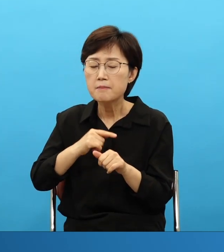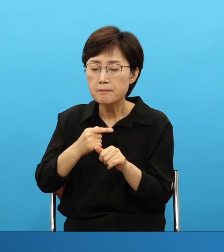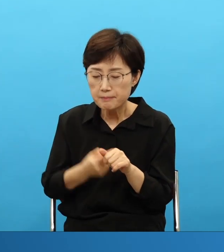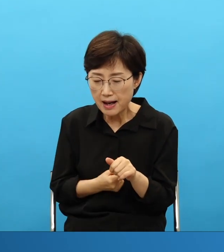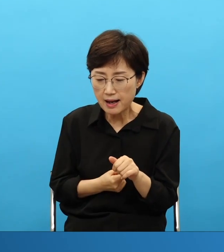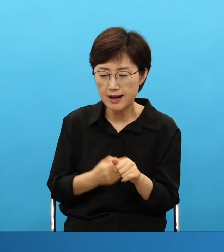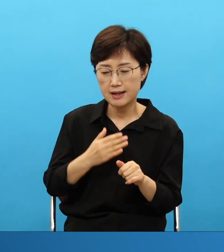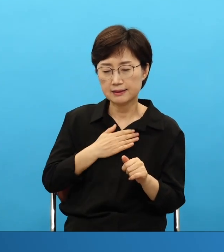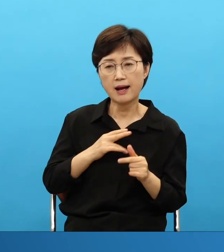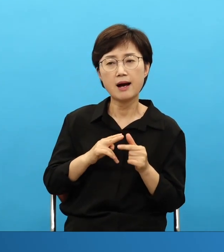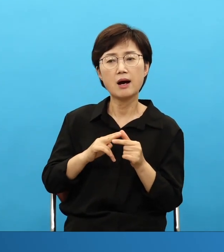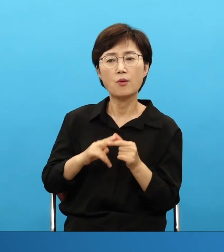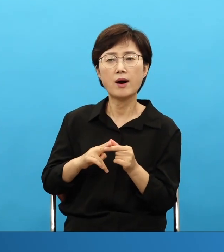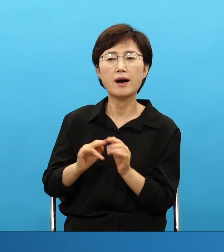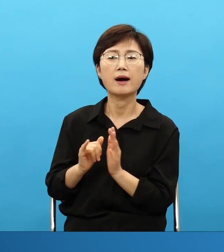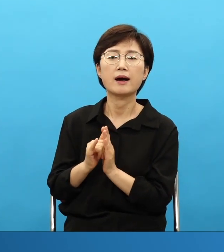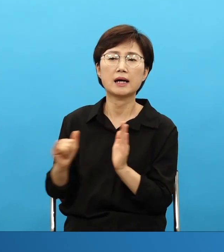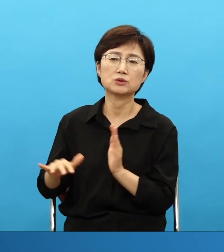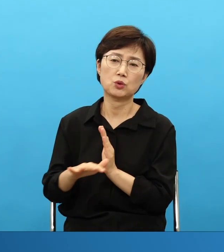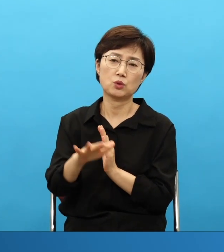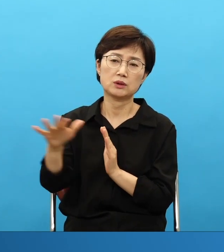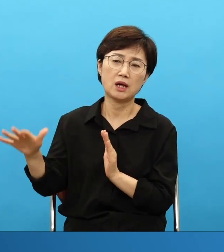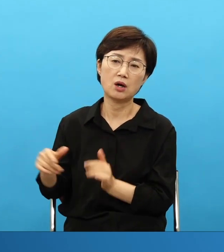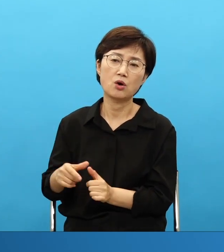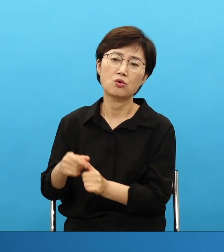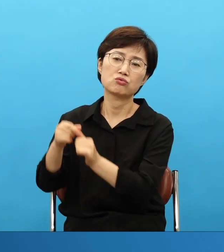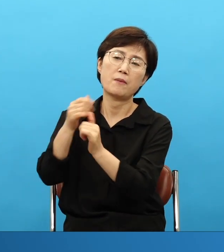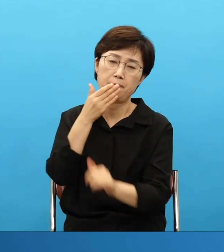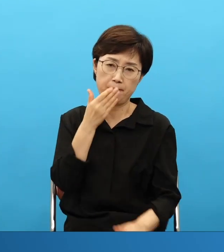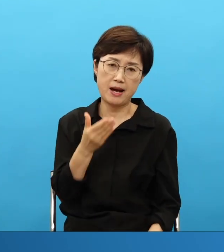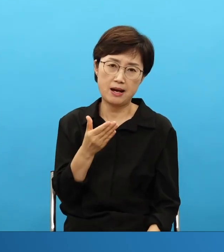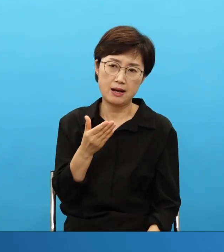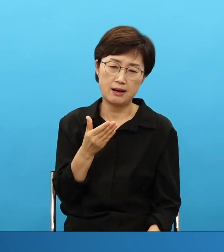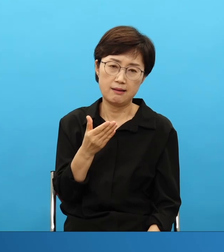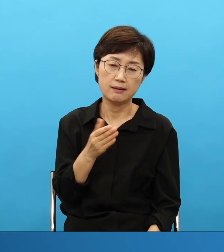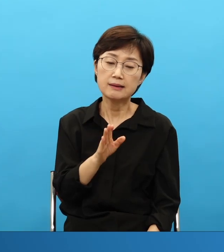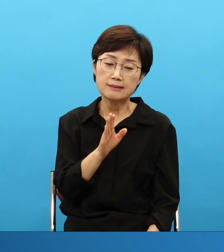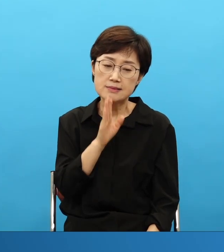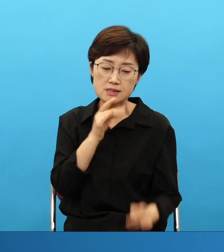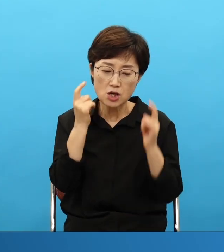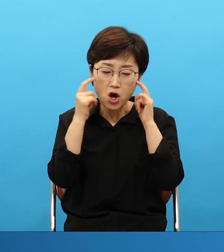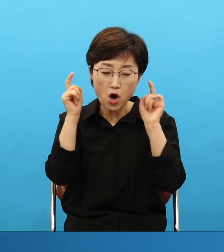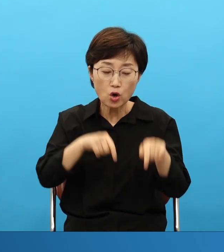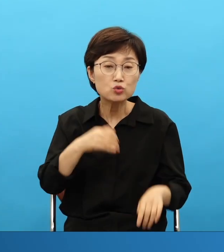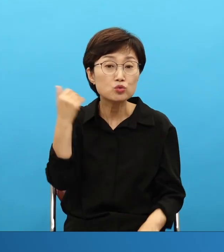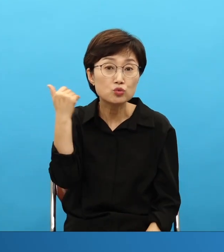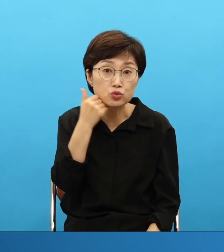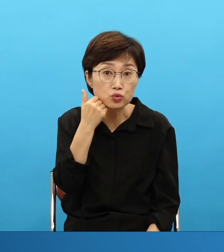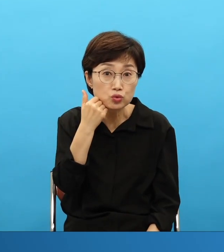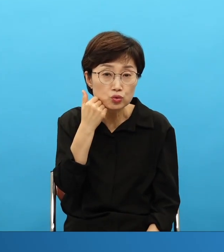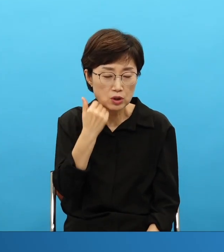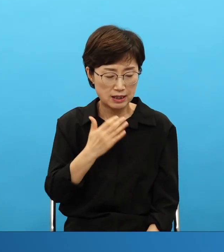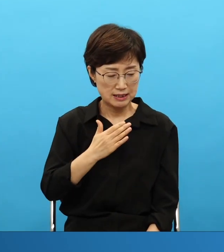됩니다 정말 미난 자 누구냐 나도 가문도 모든 사람이 허에